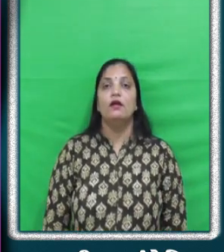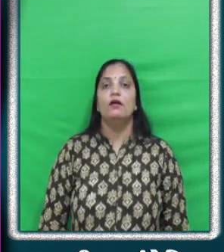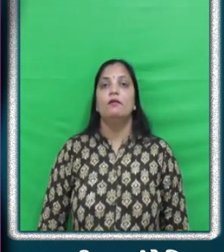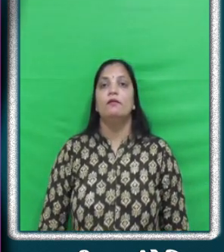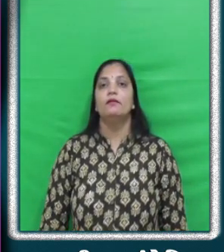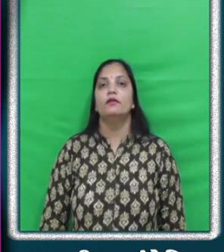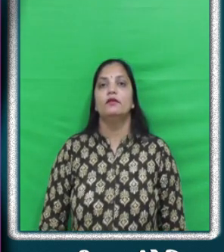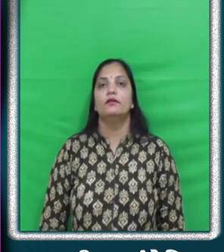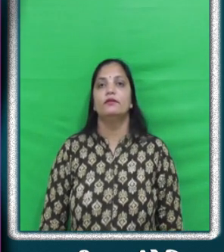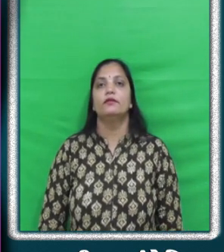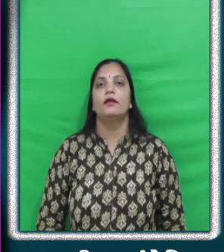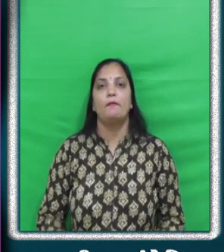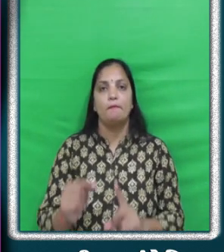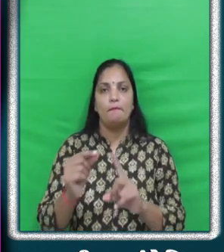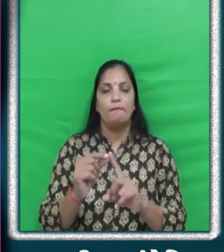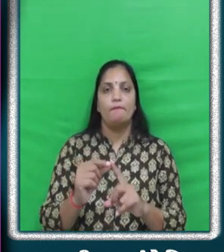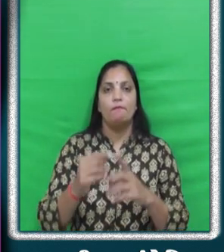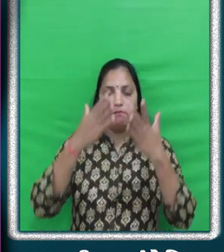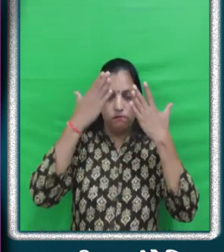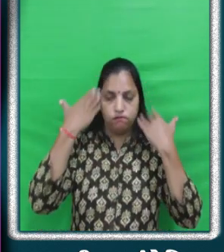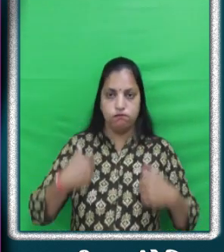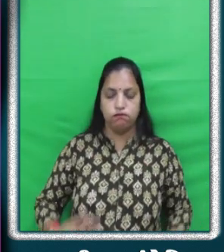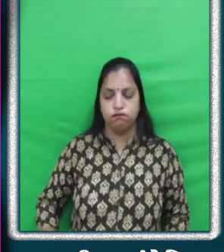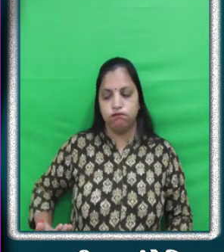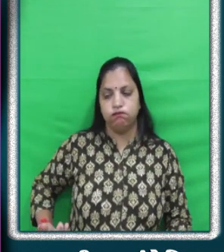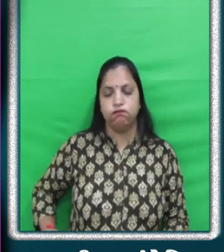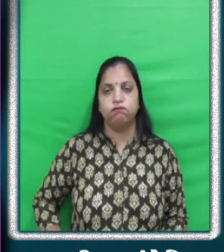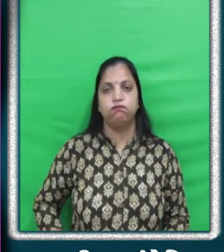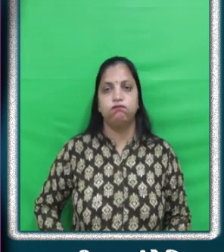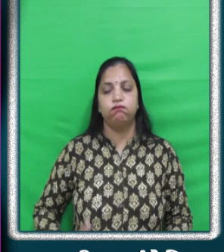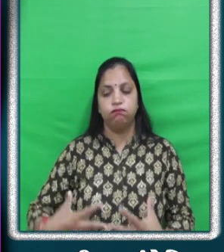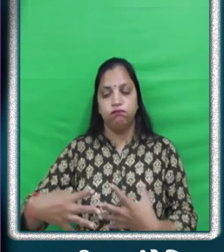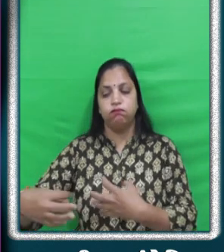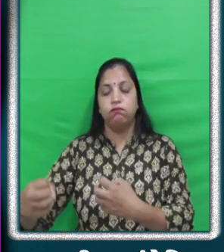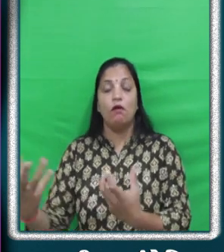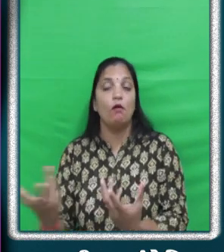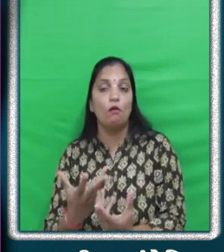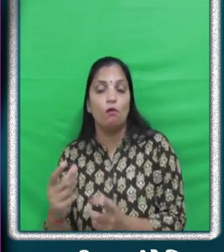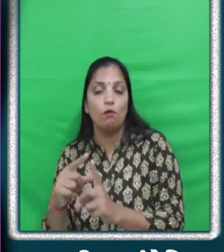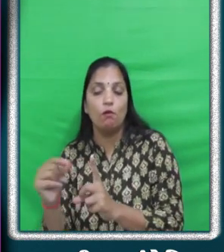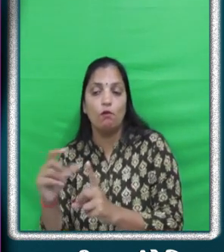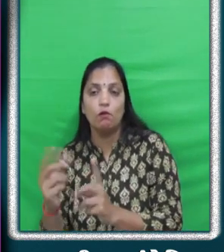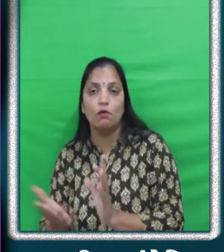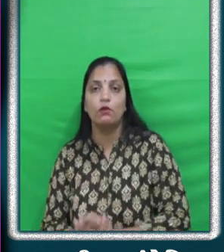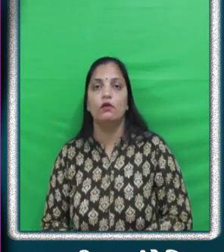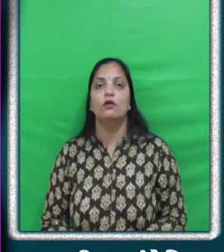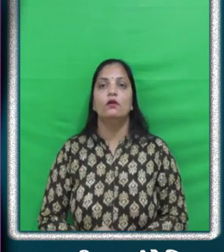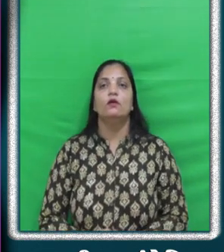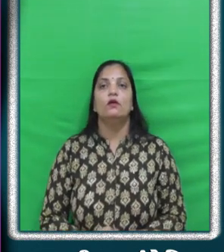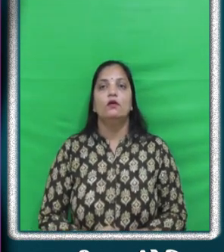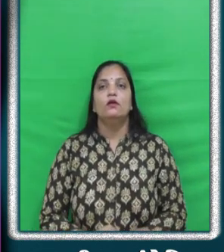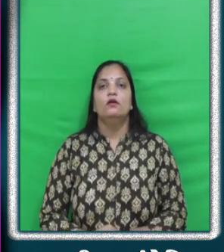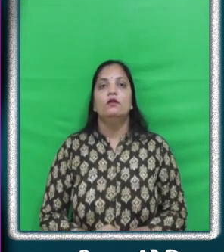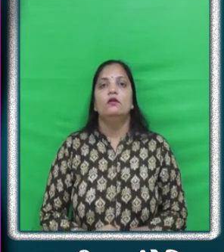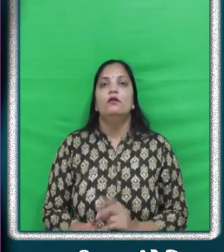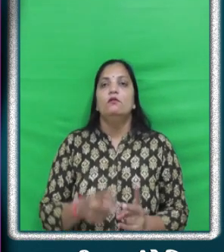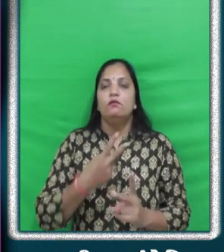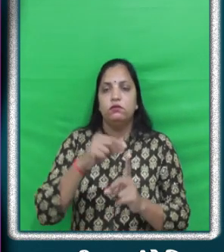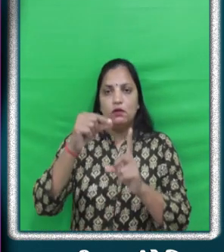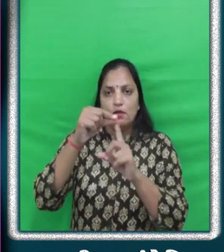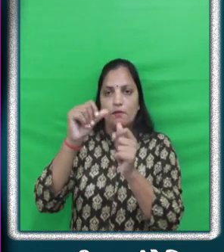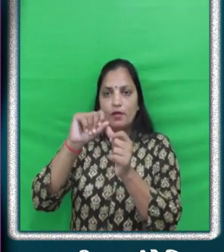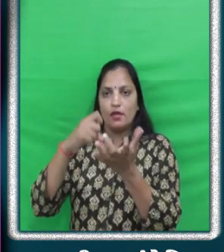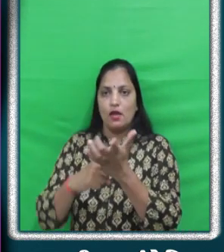ઉત્સર્જન જોયું, હવે જોઈએ મનુષ્યની અંદર ઉત્સર્જન। તો મનુષ્યની અંદર ઉત્સર્જનની અંદર વિવિધ